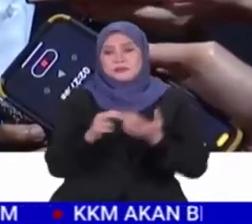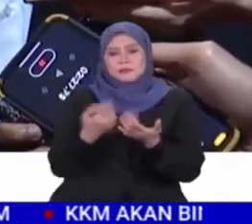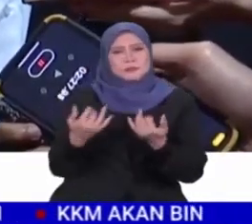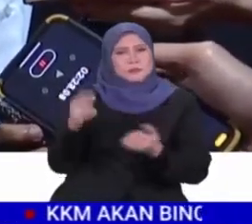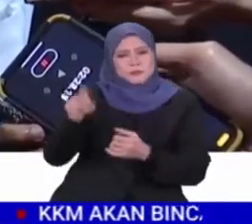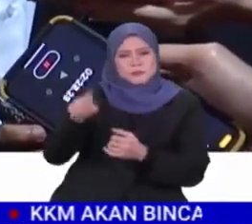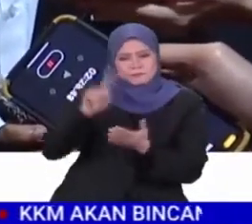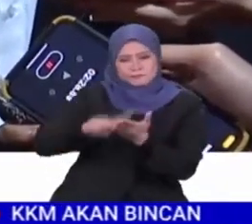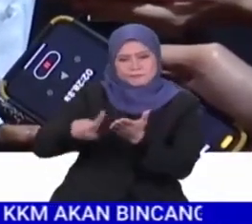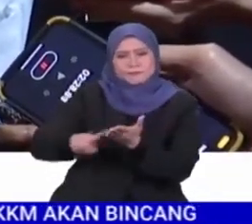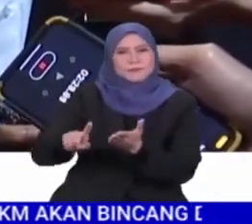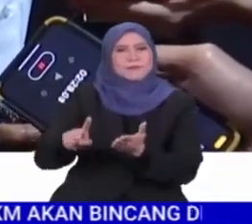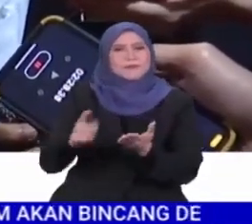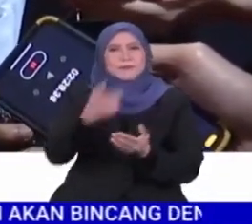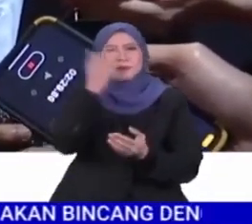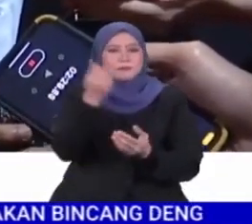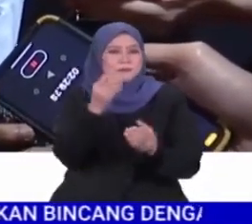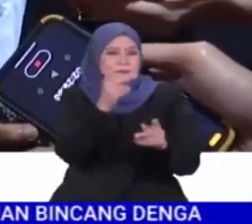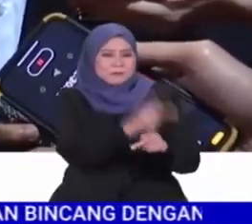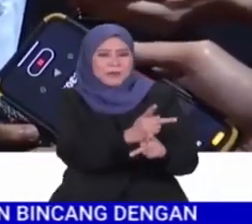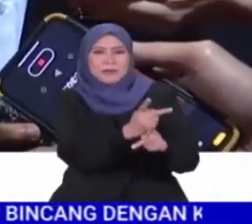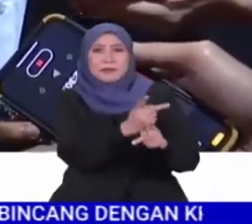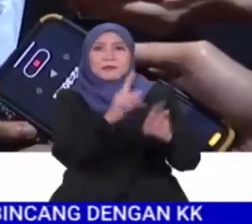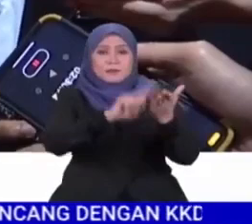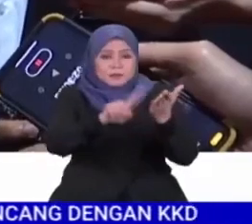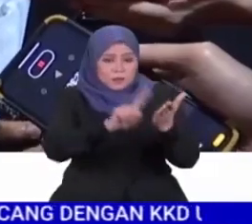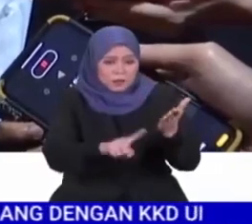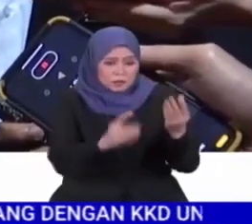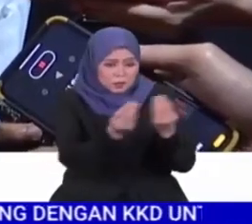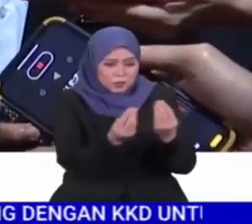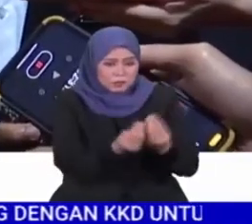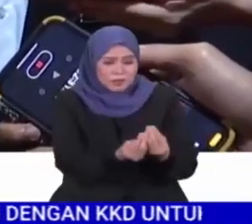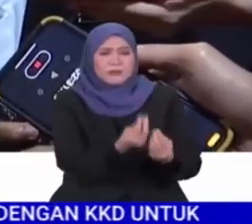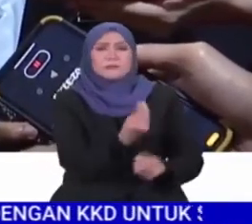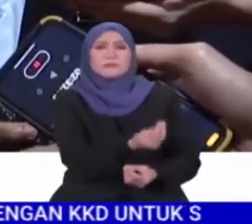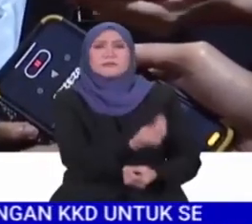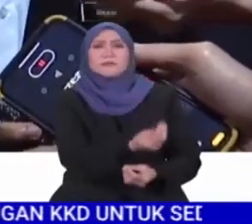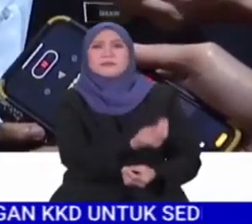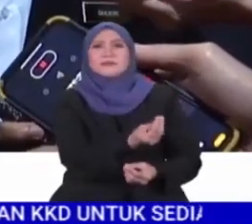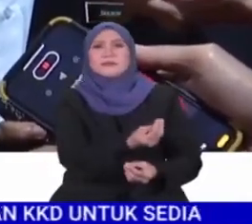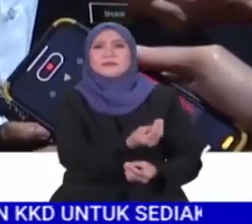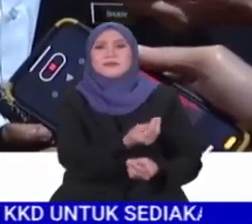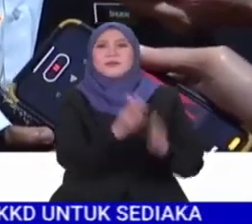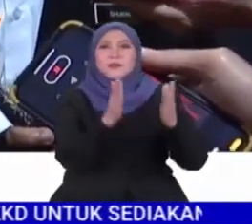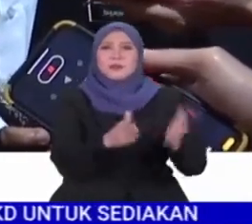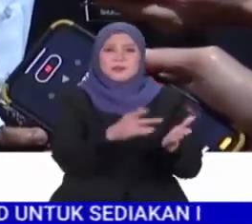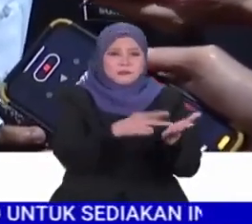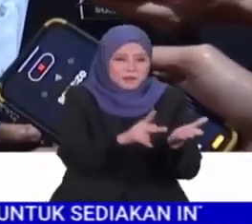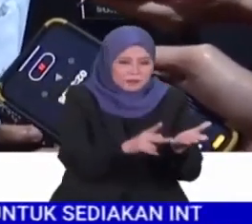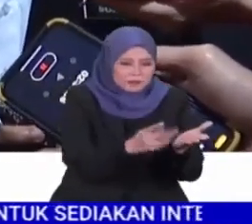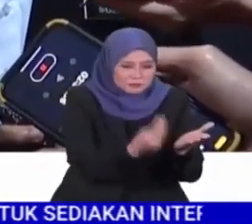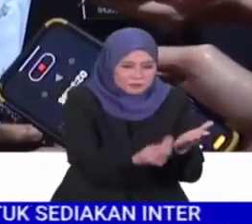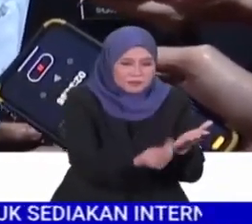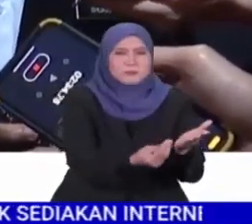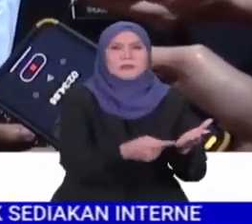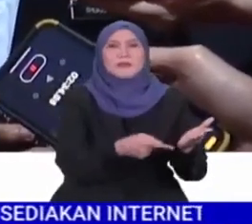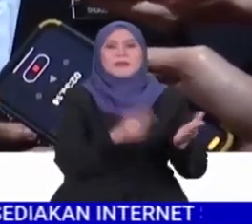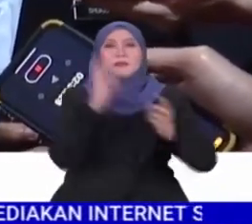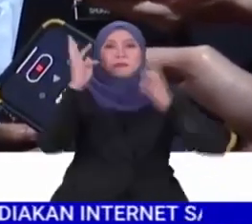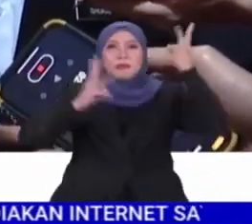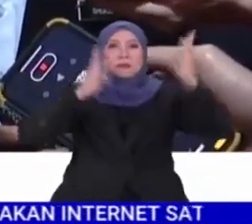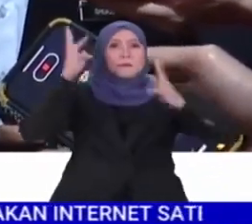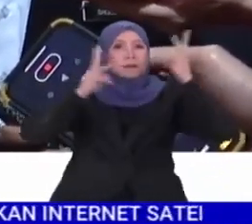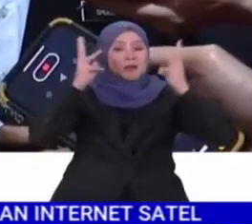masa depan mereka. Terlalu kecil. Saya cek jumlah yang ada majoriti pencarum itu sangat kecil. Jadi saya